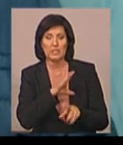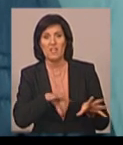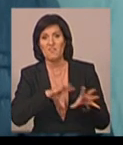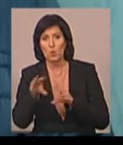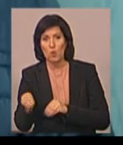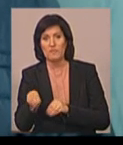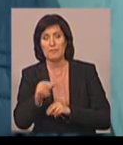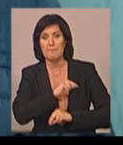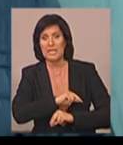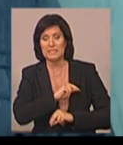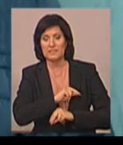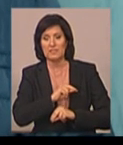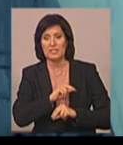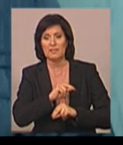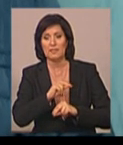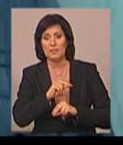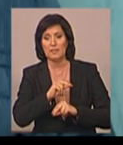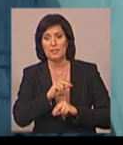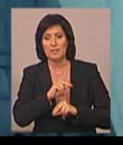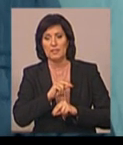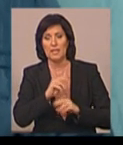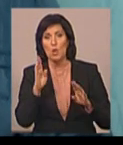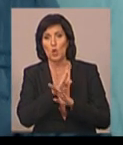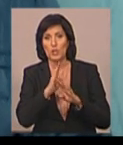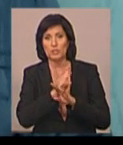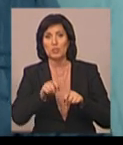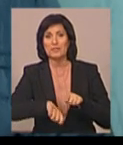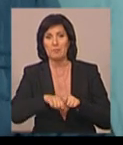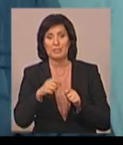евакуйовані співробітники екологічної інспекції Херсонської області.